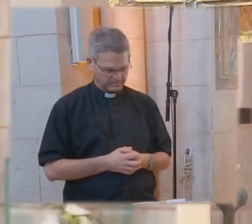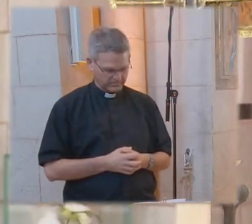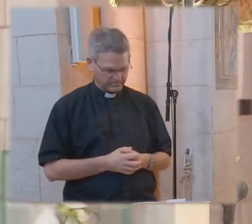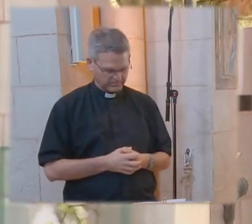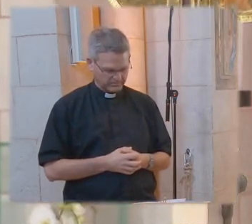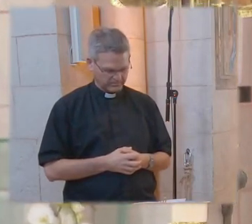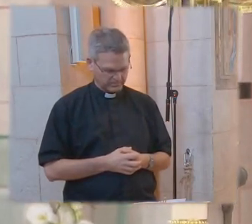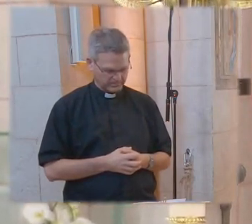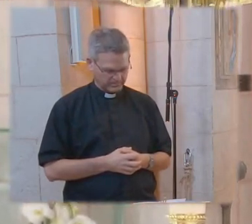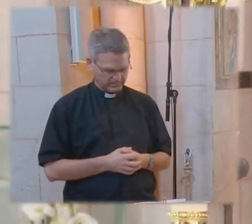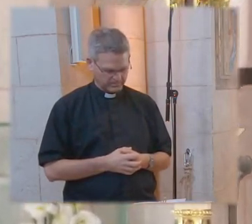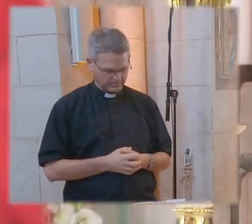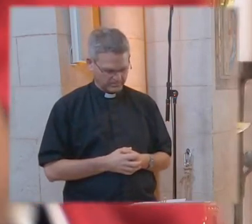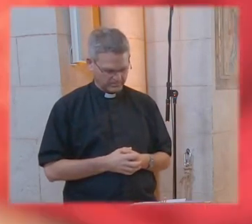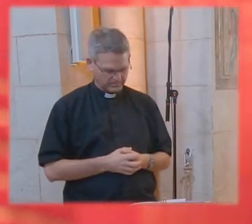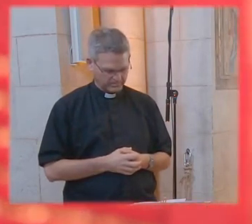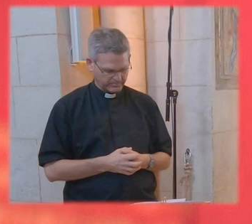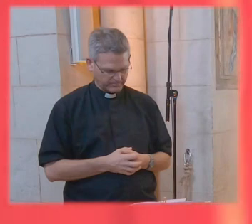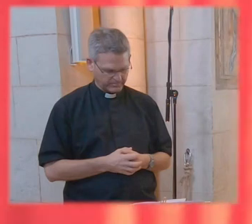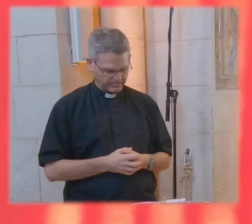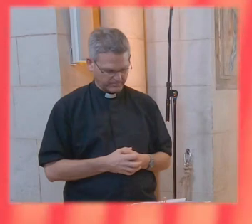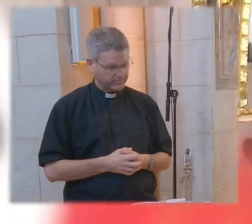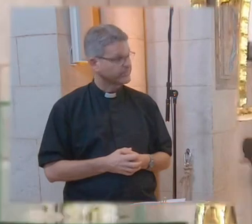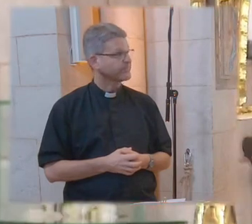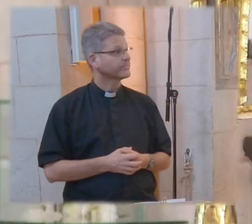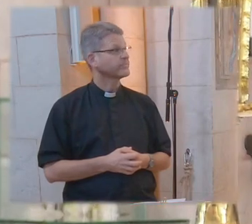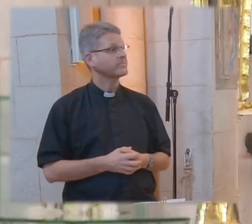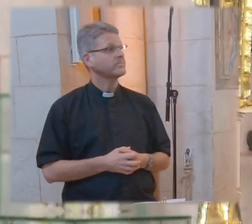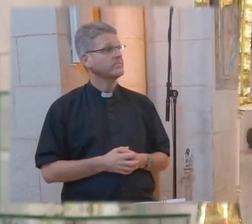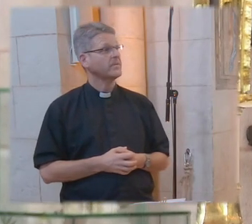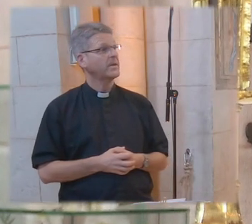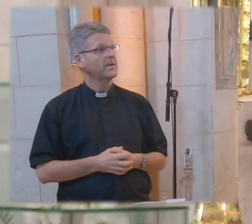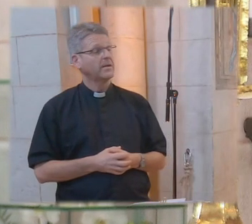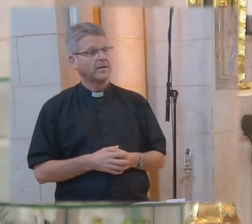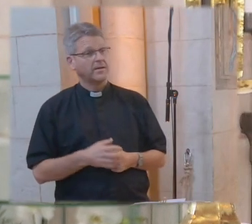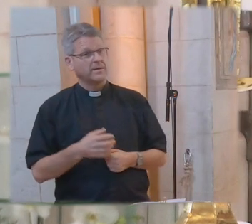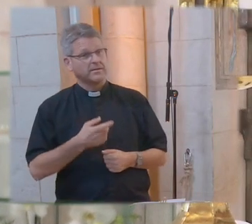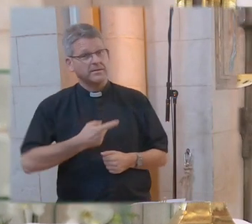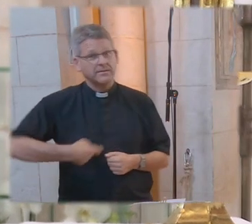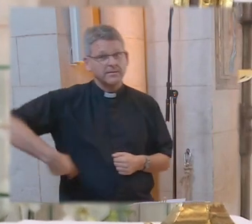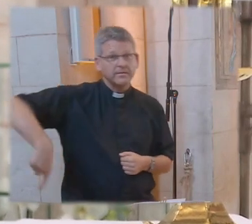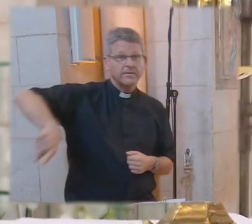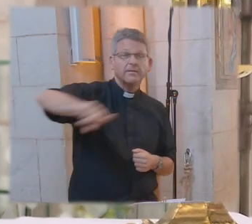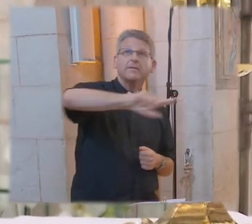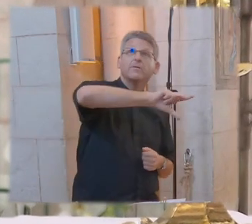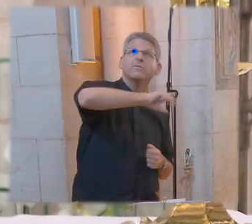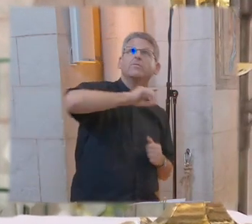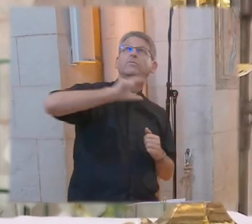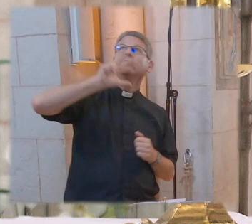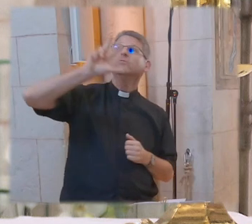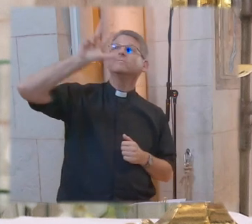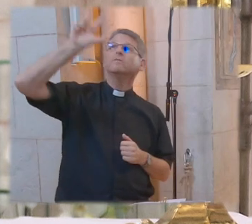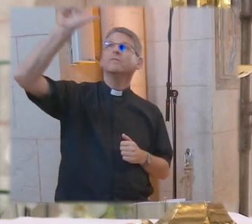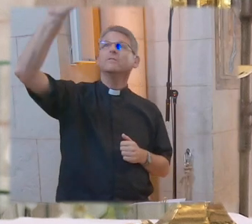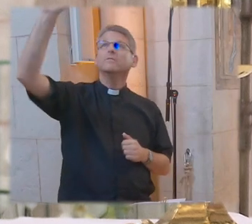Zeugnisse, die als Anregung und Motivation hilfreich sind, aber nicht als zu kopierendes Modell. Das